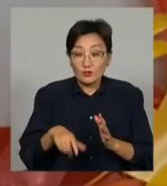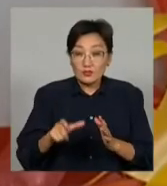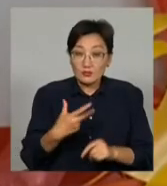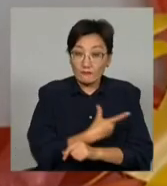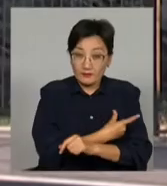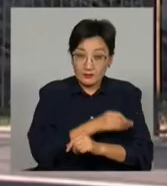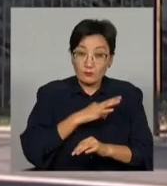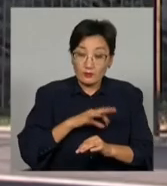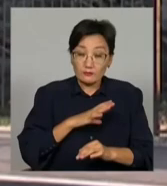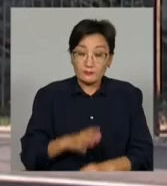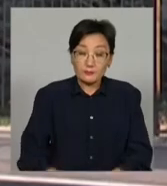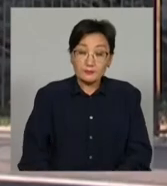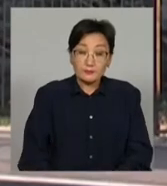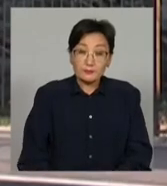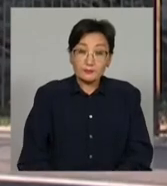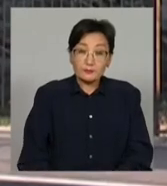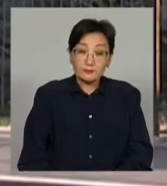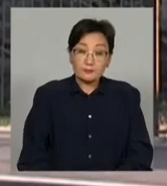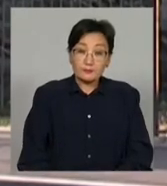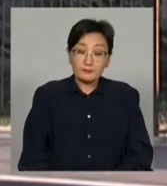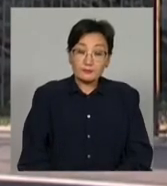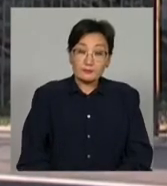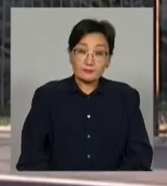алматылық вакцина алды. Оразай Нұртай, Сағынғали Мұңайтпасов, Алматы, телеарнасы.